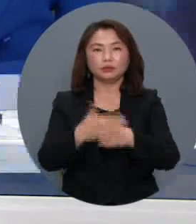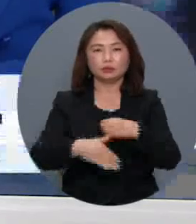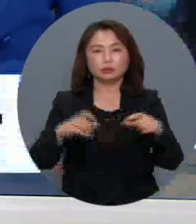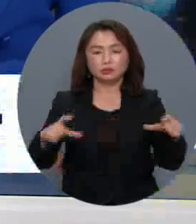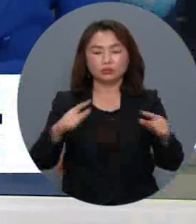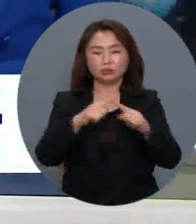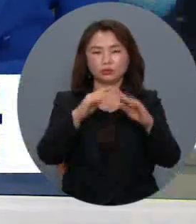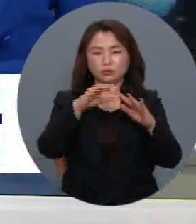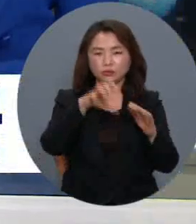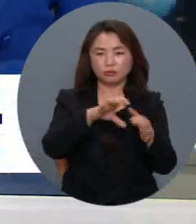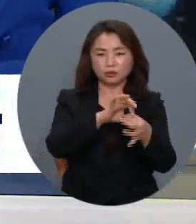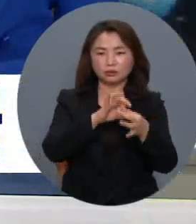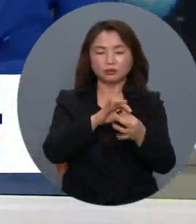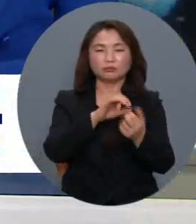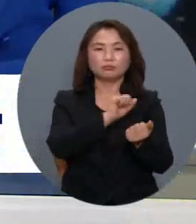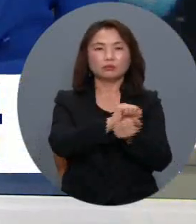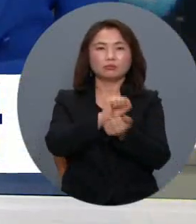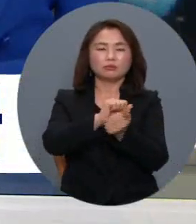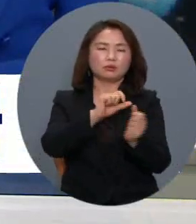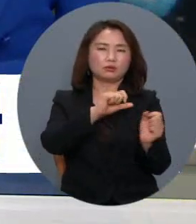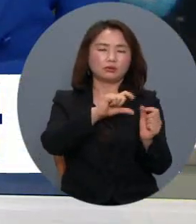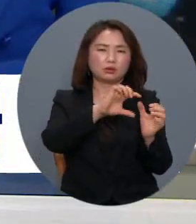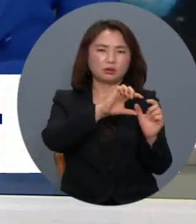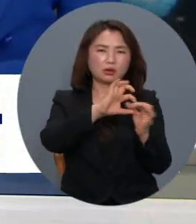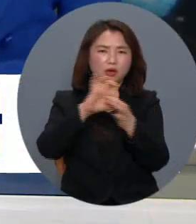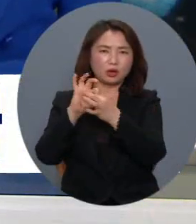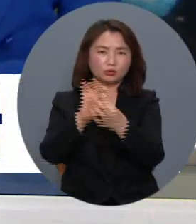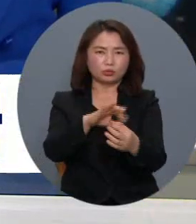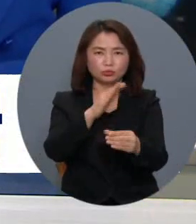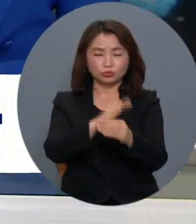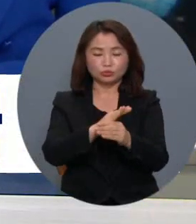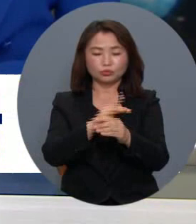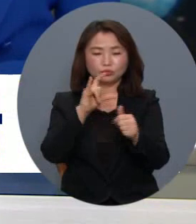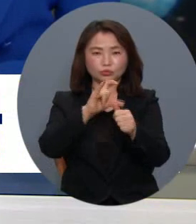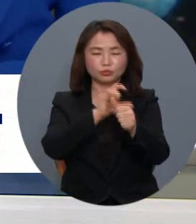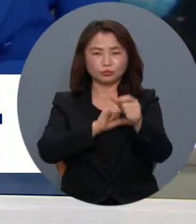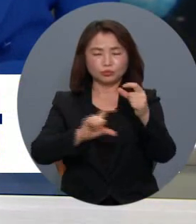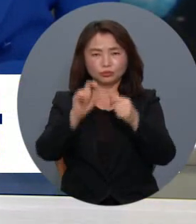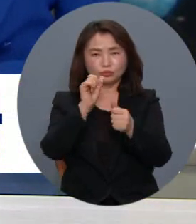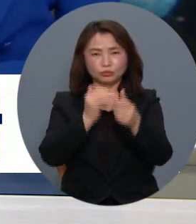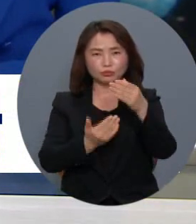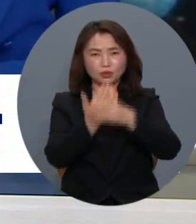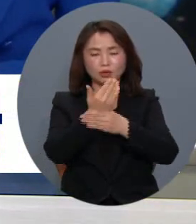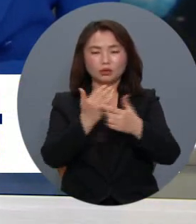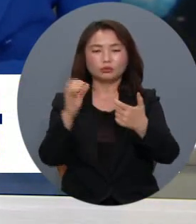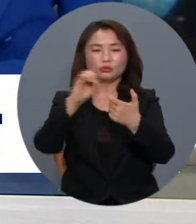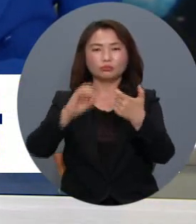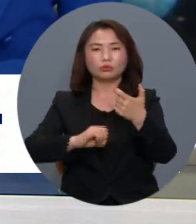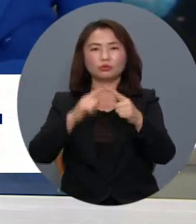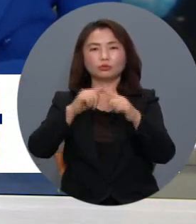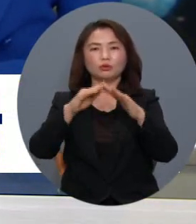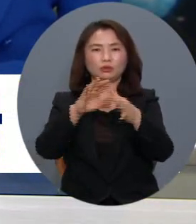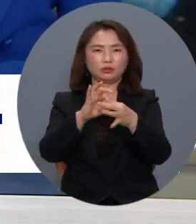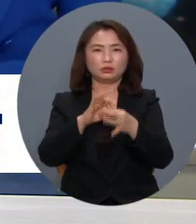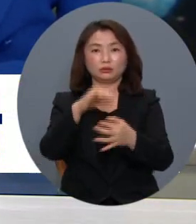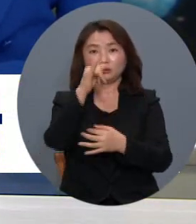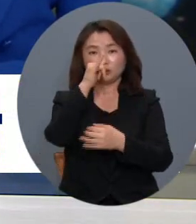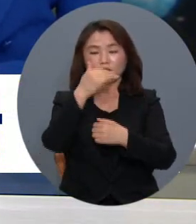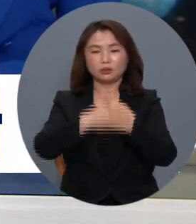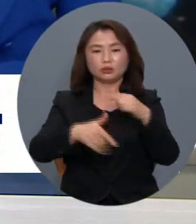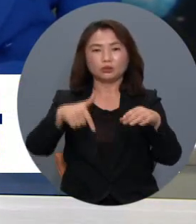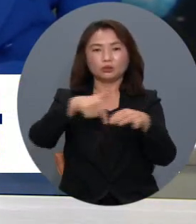대구에서 교회발 코로나19 감염이 여전합니다. 오늘도 추가 확진자의 60%가 교회 관련인데요. 급기야